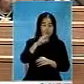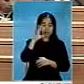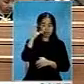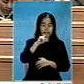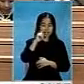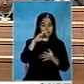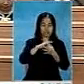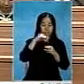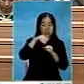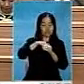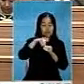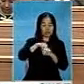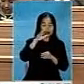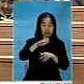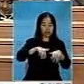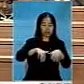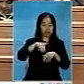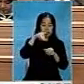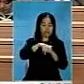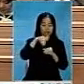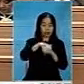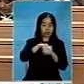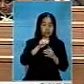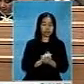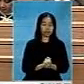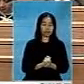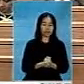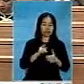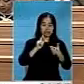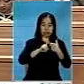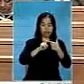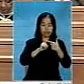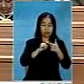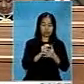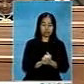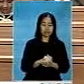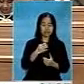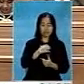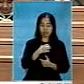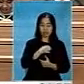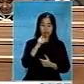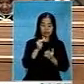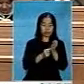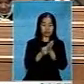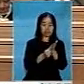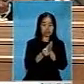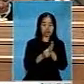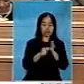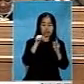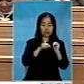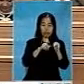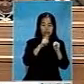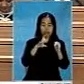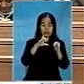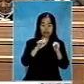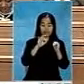เลือกตั้งของพี่น้องประชาชนโดยตรงนะครับฉบับที่2ต้องการแก้ไขมาตรา